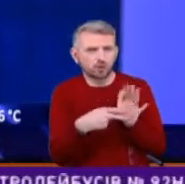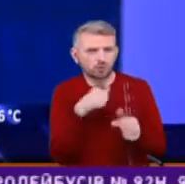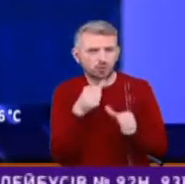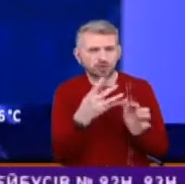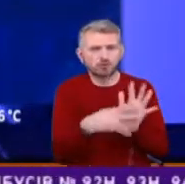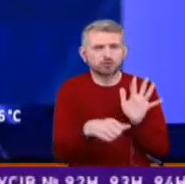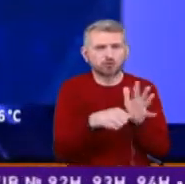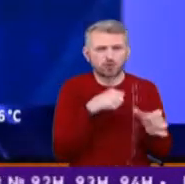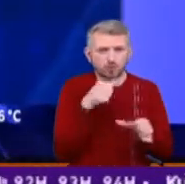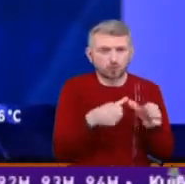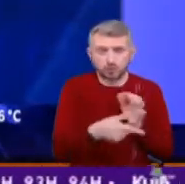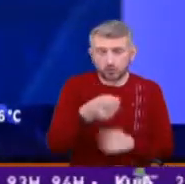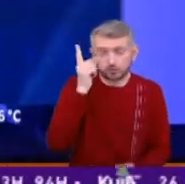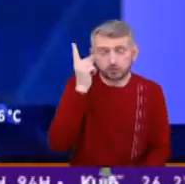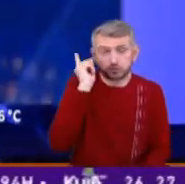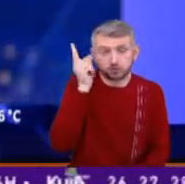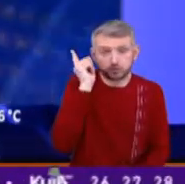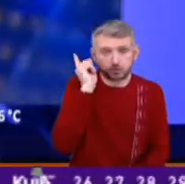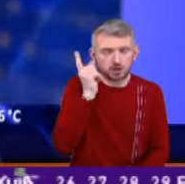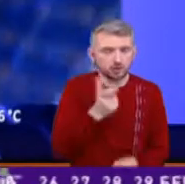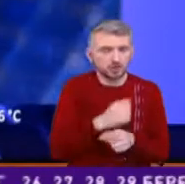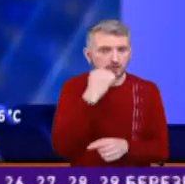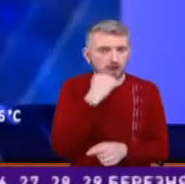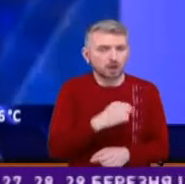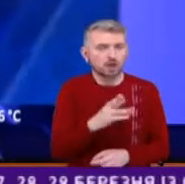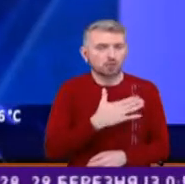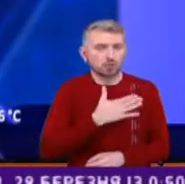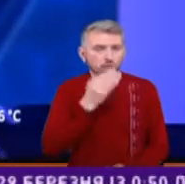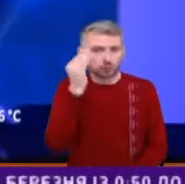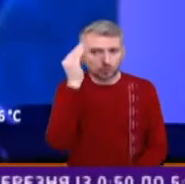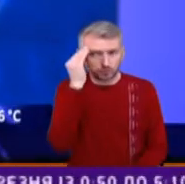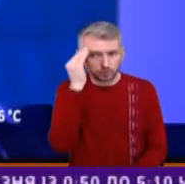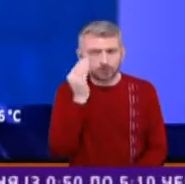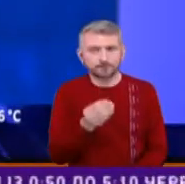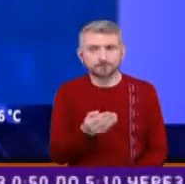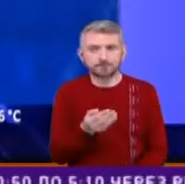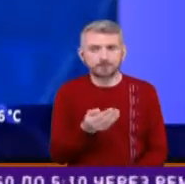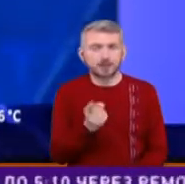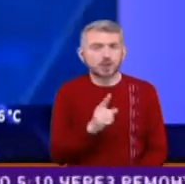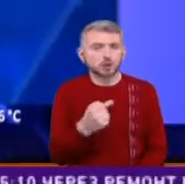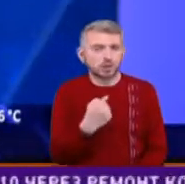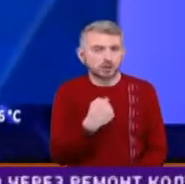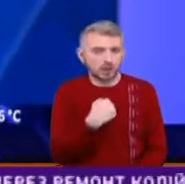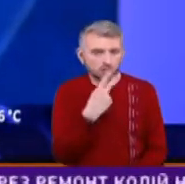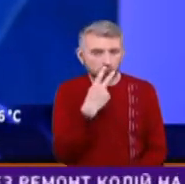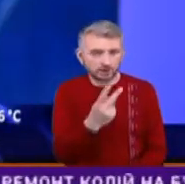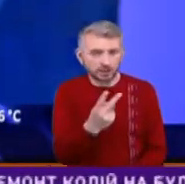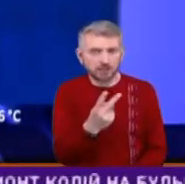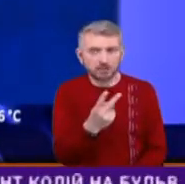чи 6-го взагалі історія, дуже стара. І як на мене, ну принаймні, те, що я